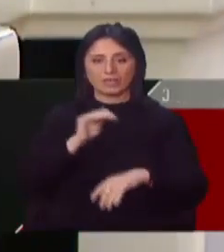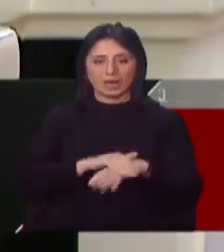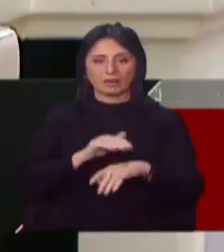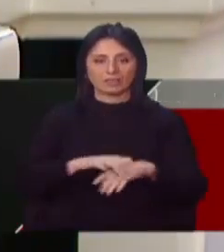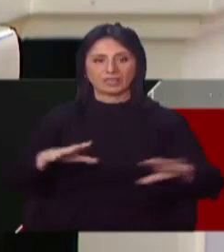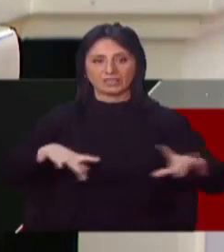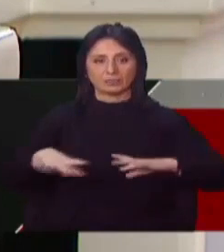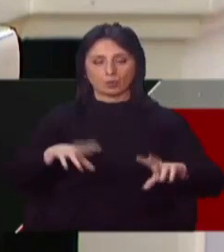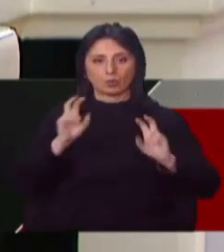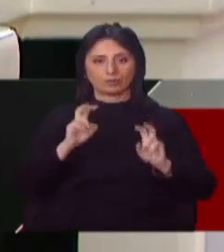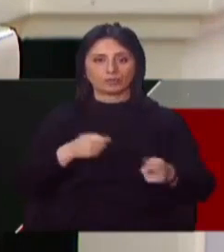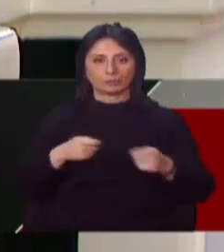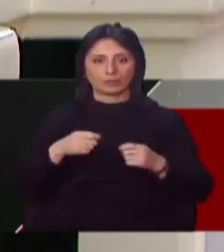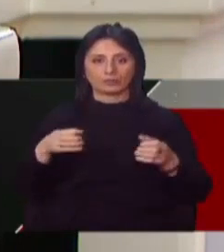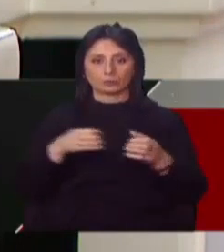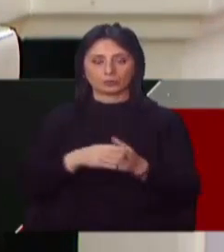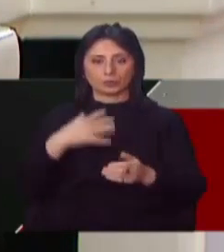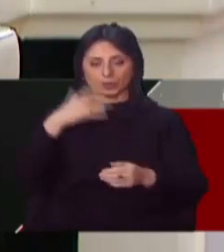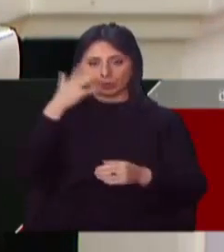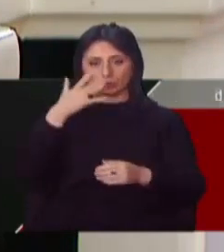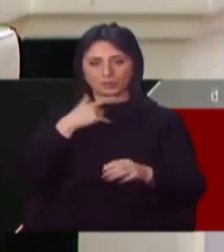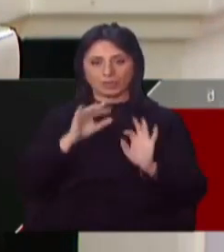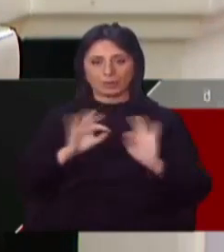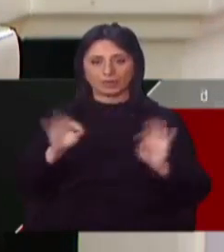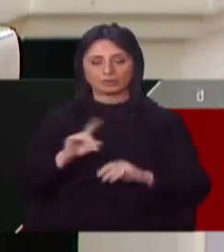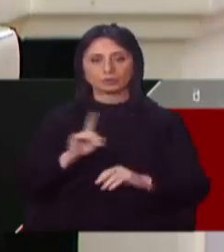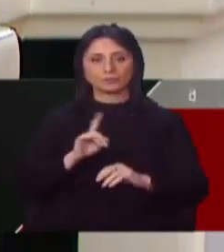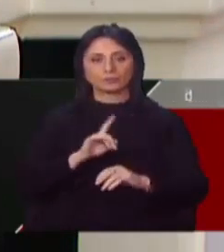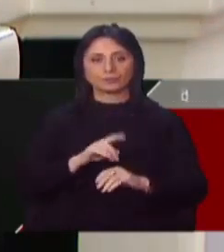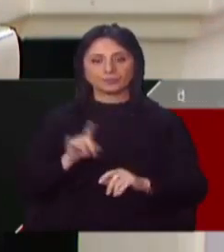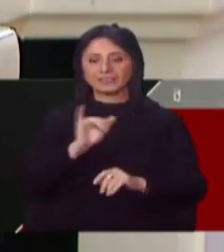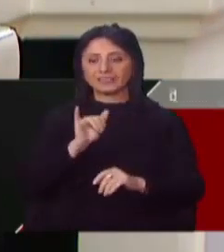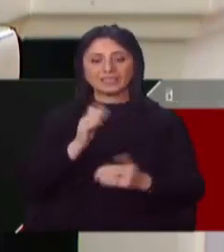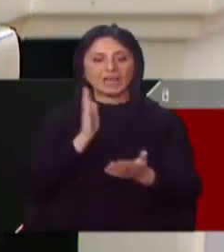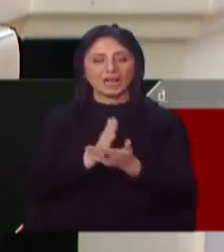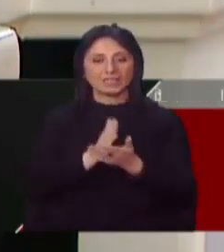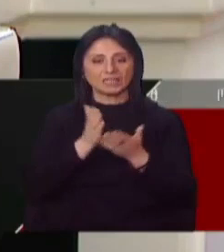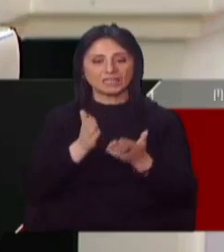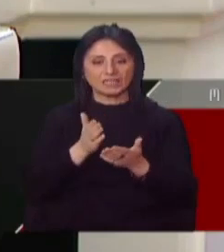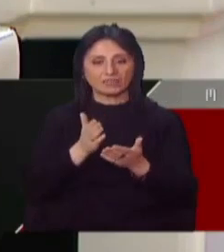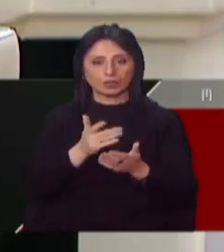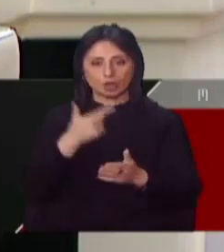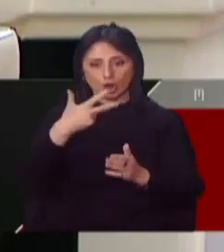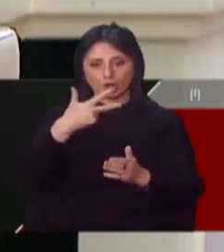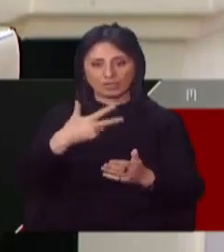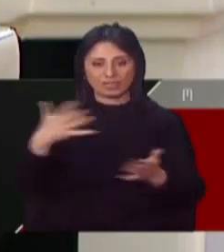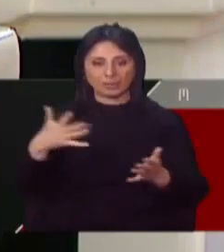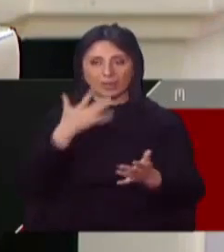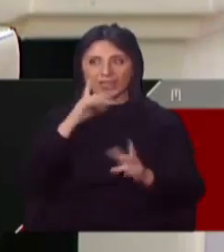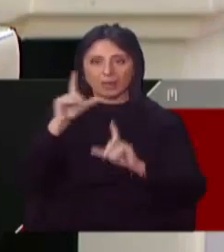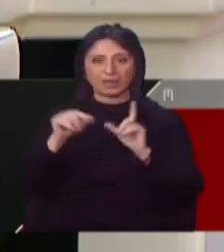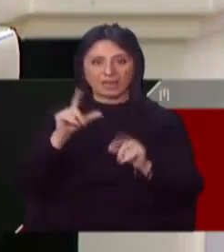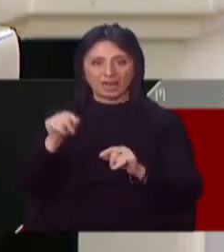argumente, speculația suțo de smartul ligundi, cartul iotune va ganarta, strom, sada țarse. Odzdace meti